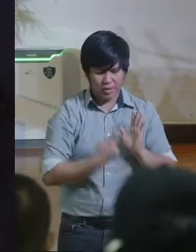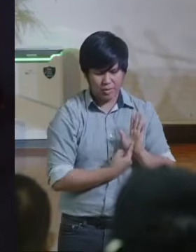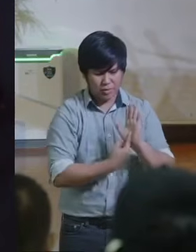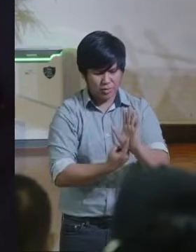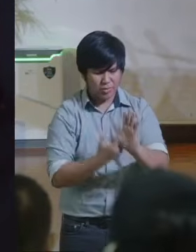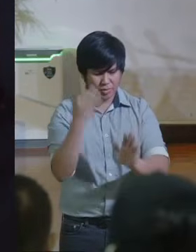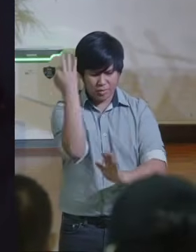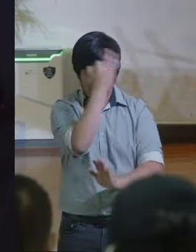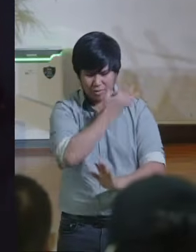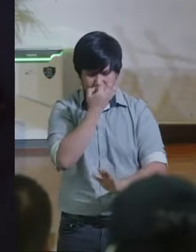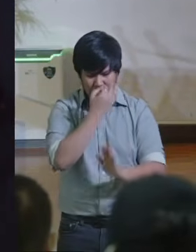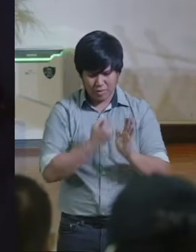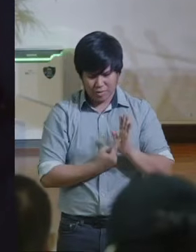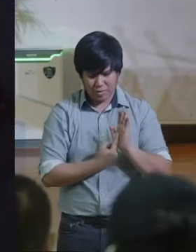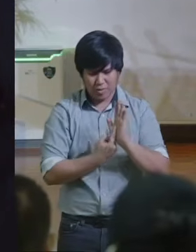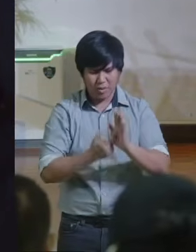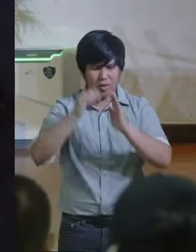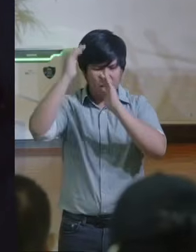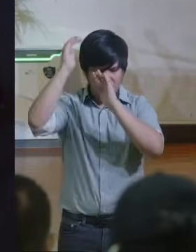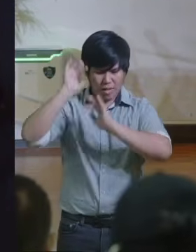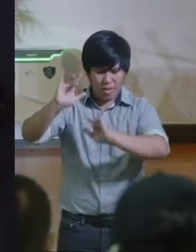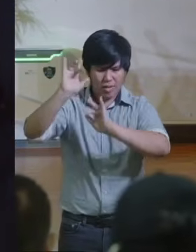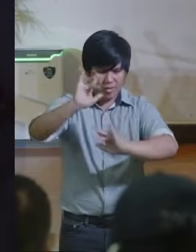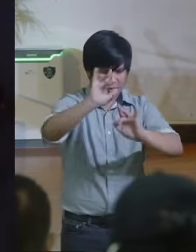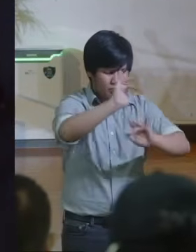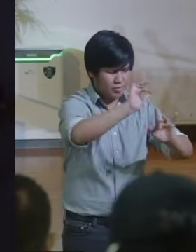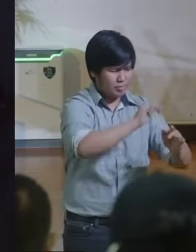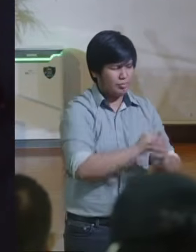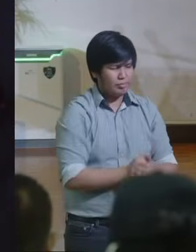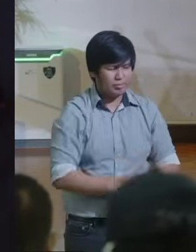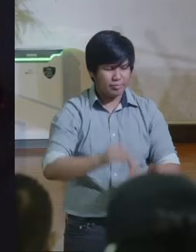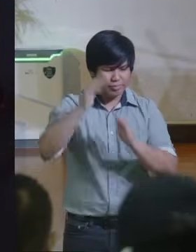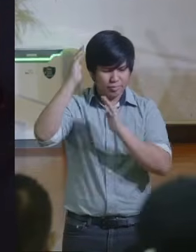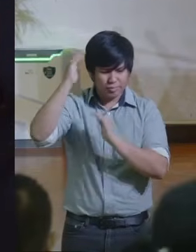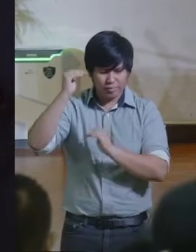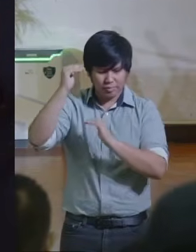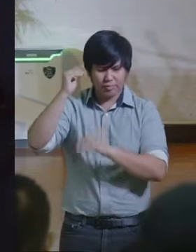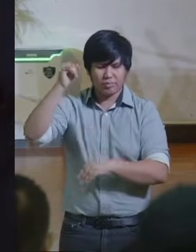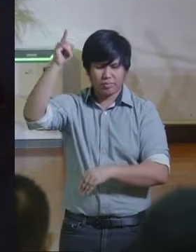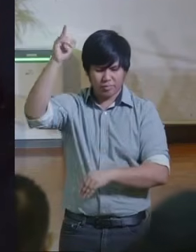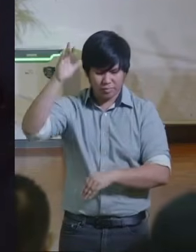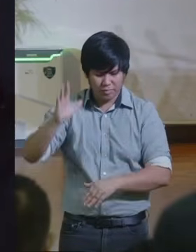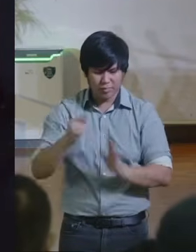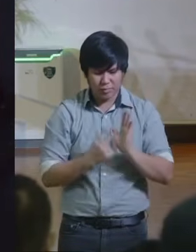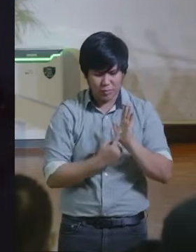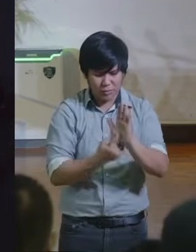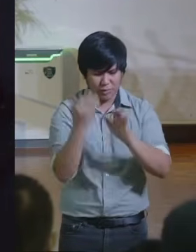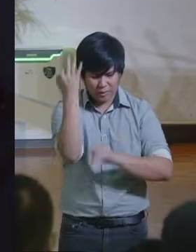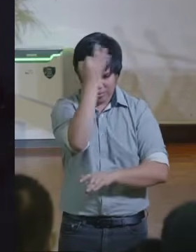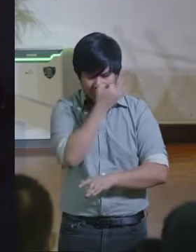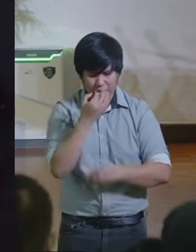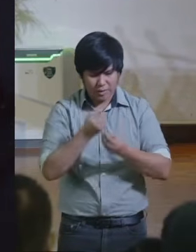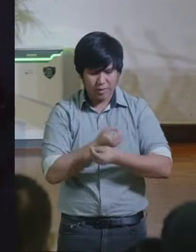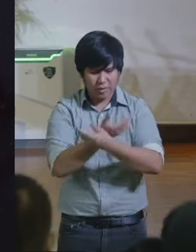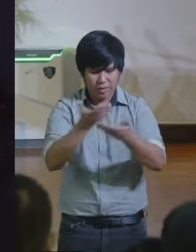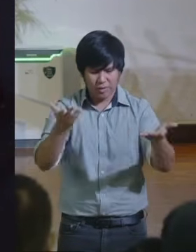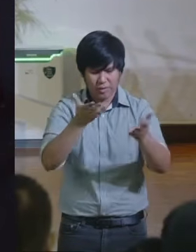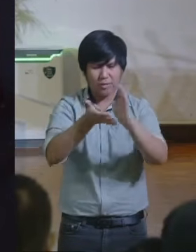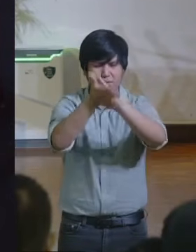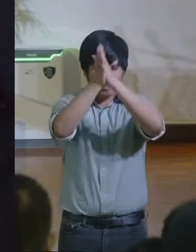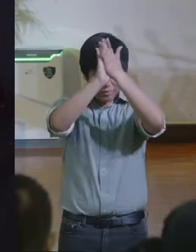ng Panginoon ang kanyang mukha sa inyo at mahabag sa inyo. Ilingap nawa ng Panginoon ang kanyang mukha sa inyo at bigyan kayo